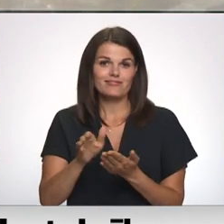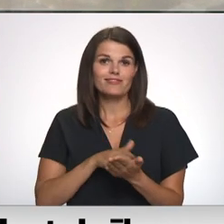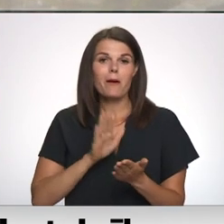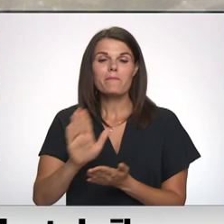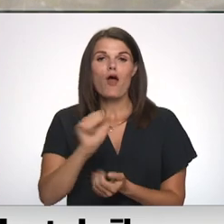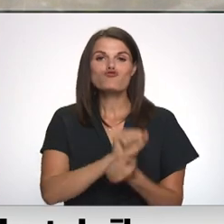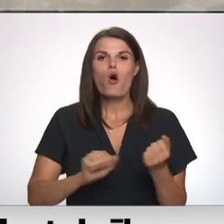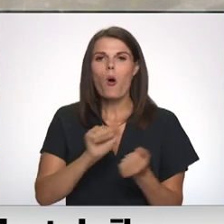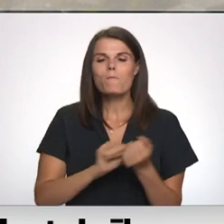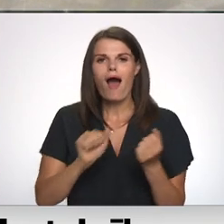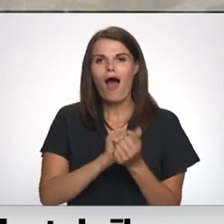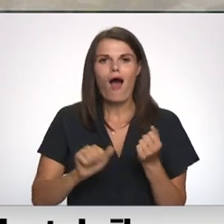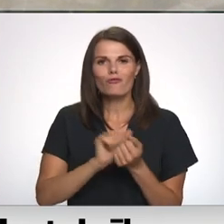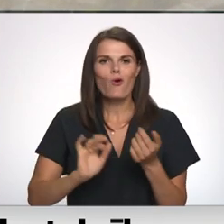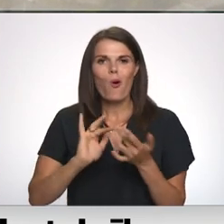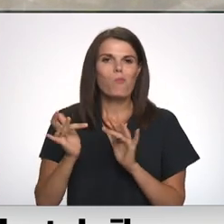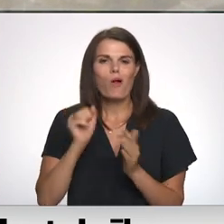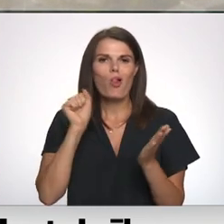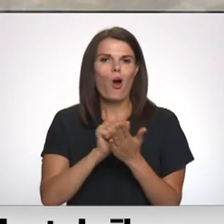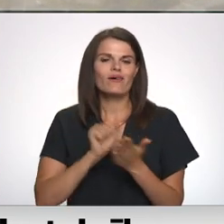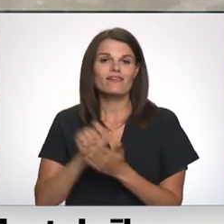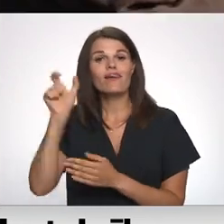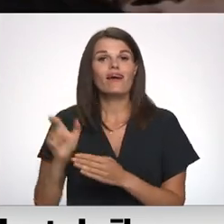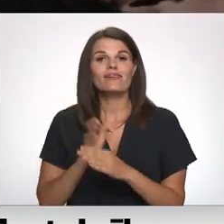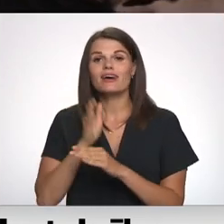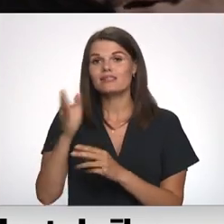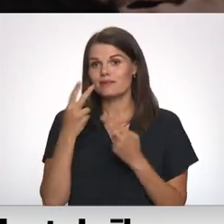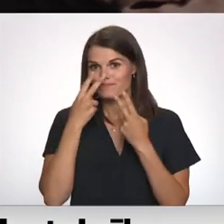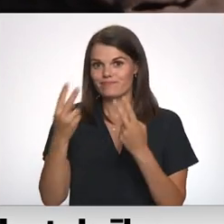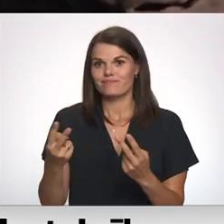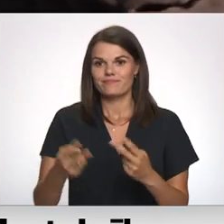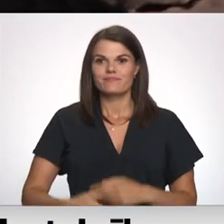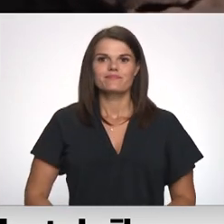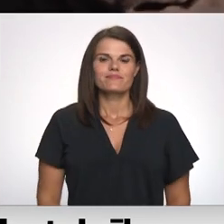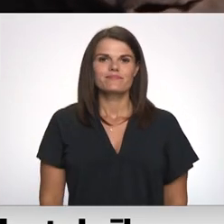tomātu blogeres ciemojās Dinija Emeļjānova. Вот включи.